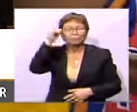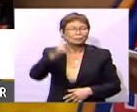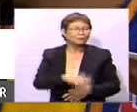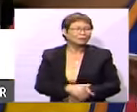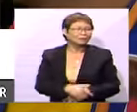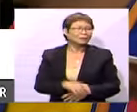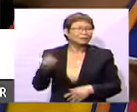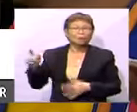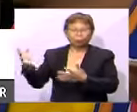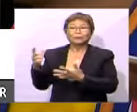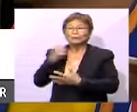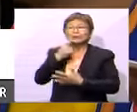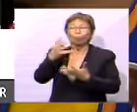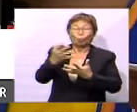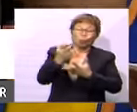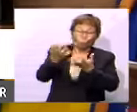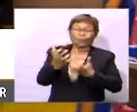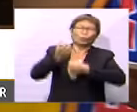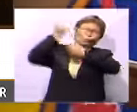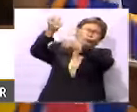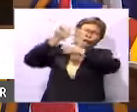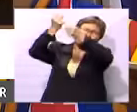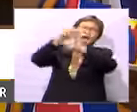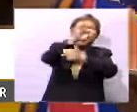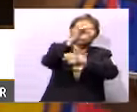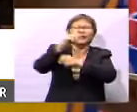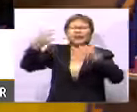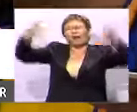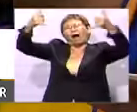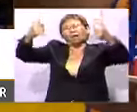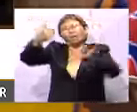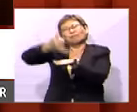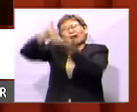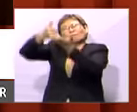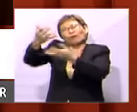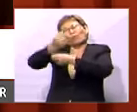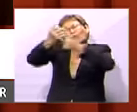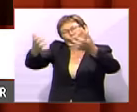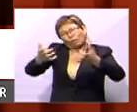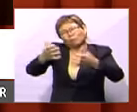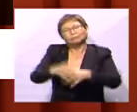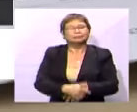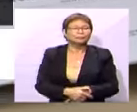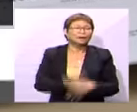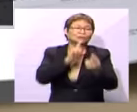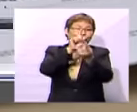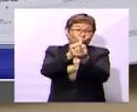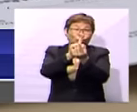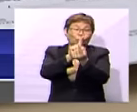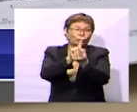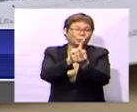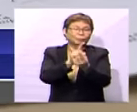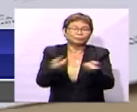He says he wants to win everything, Malaysian Cup, FA Cup. He says we'll win the league. Okay. Mereka ditemui